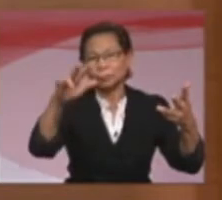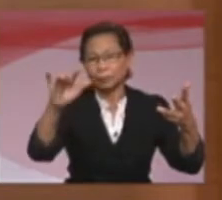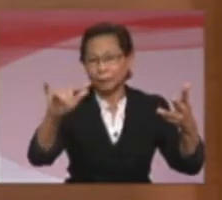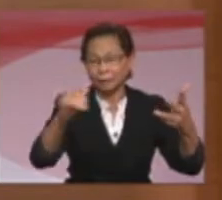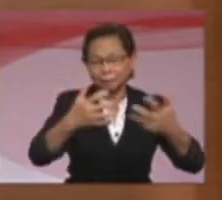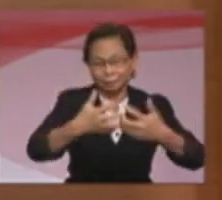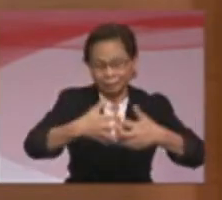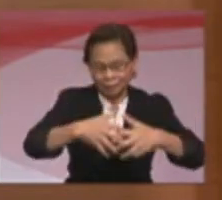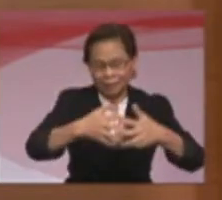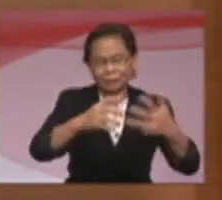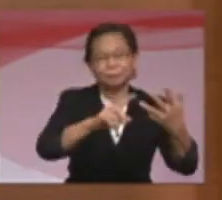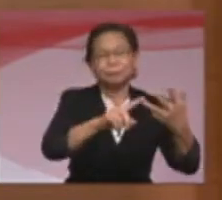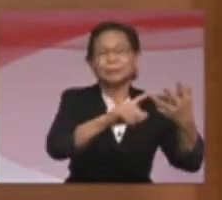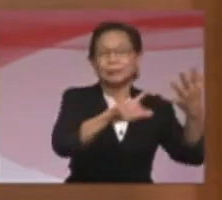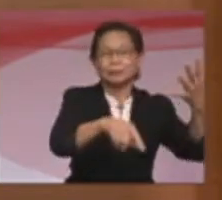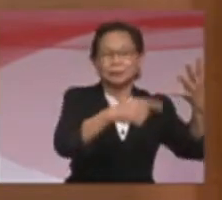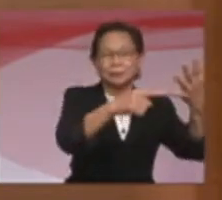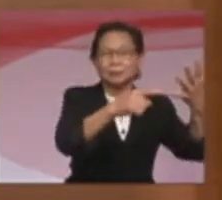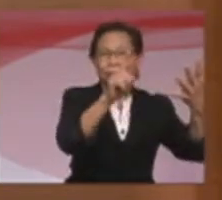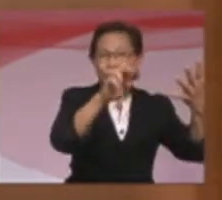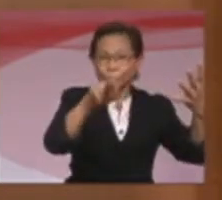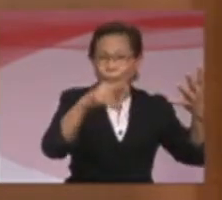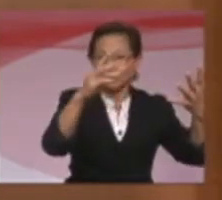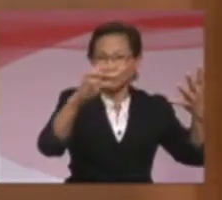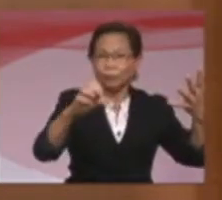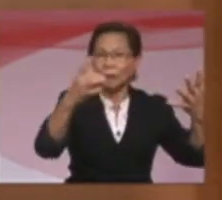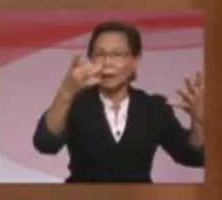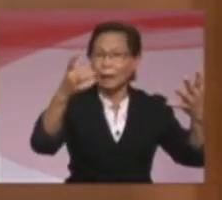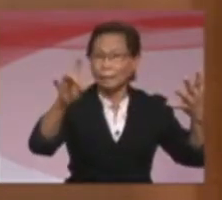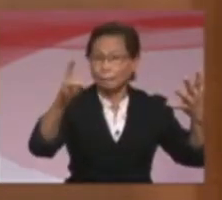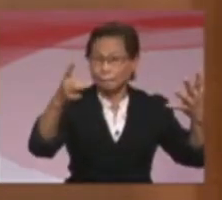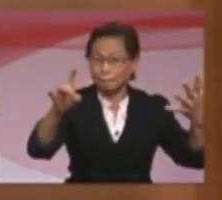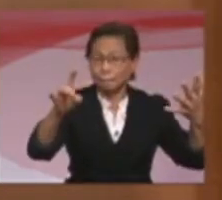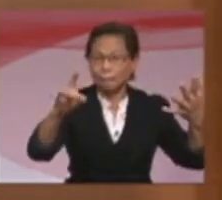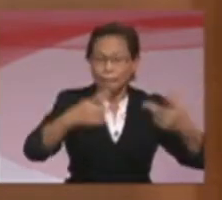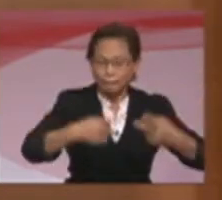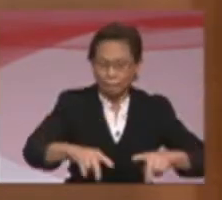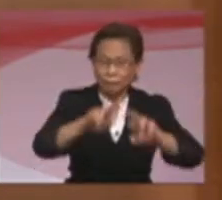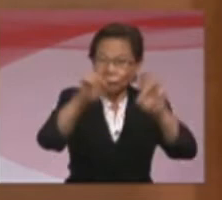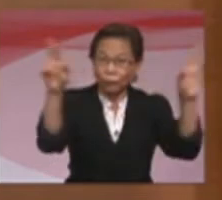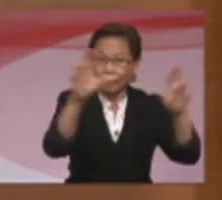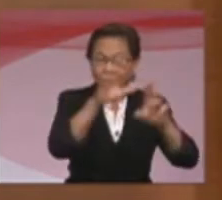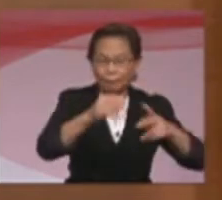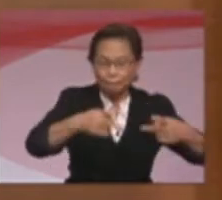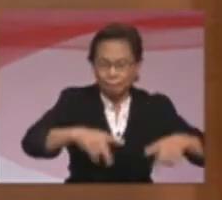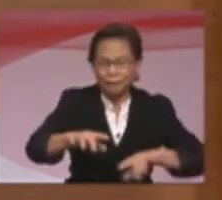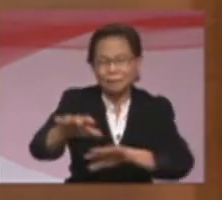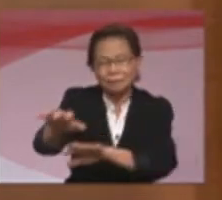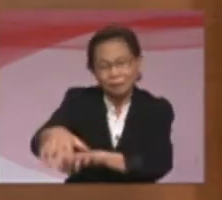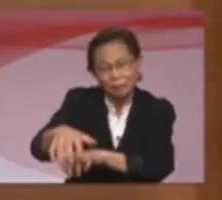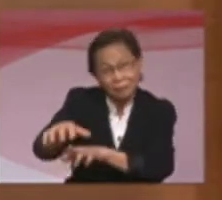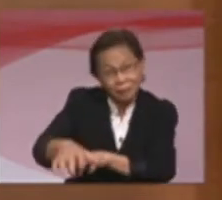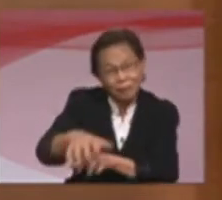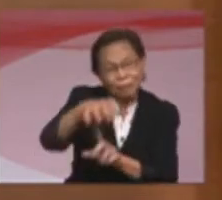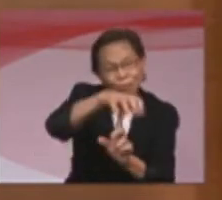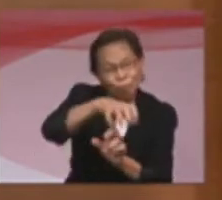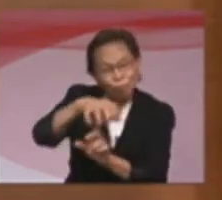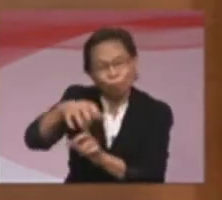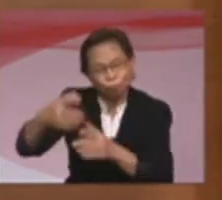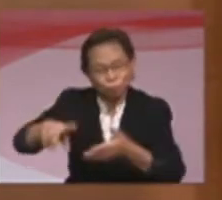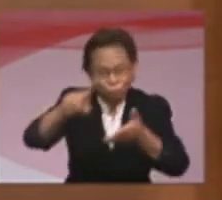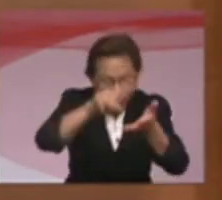1,136 kilang dan 1,618 pasaraya dan pasar tani telah